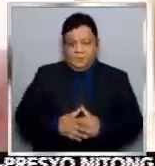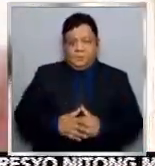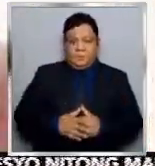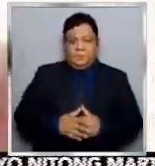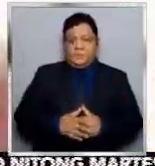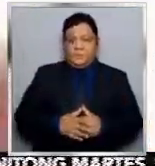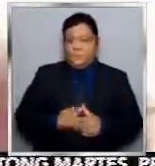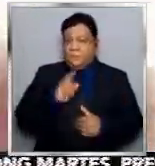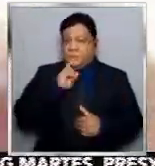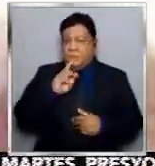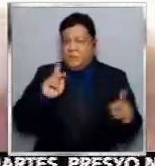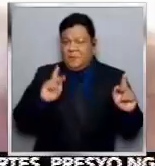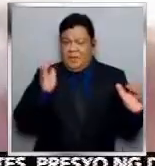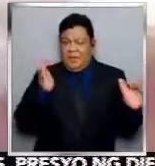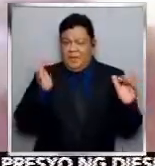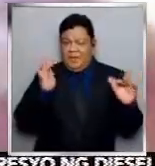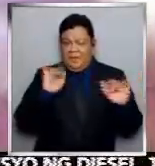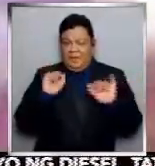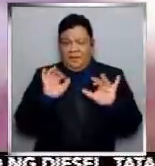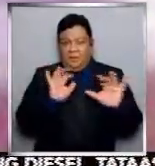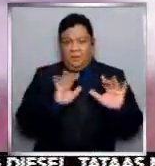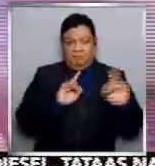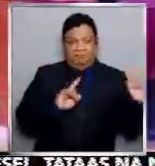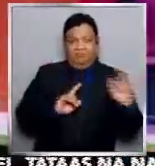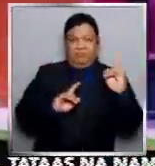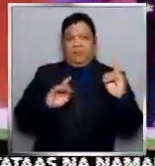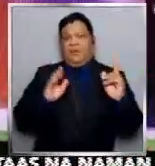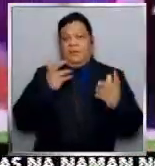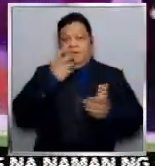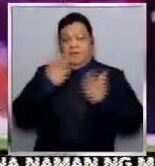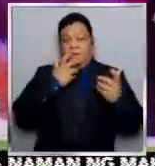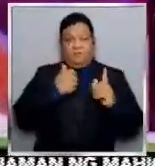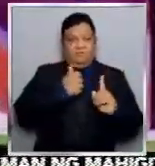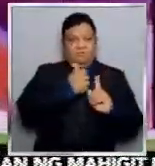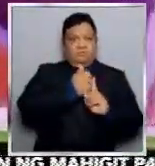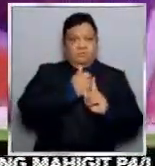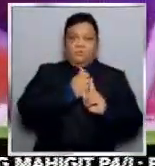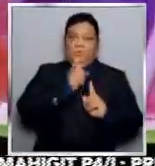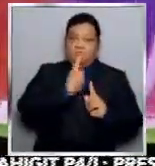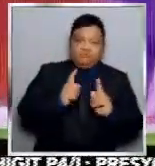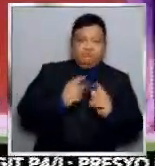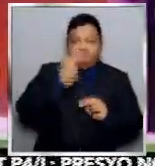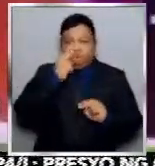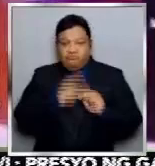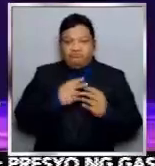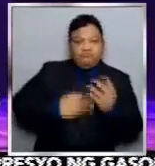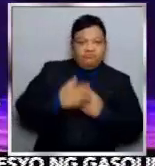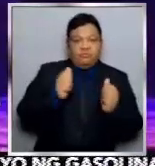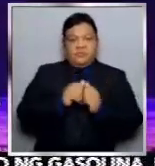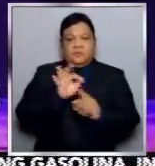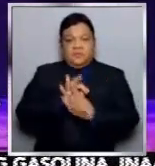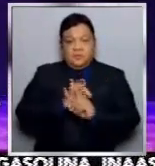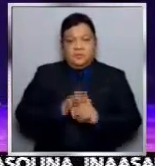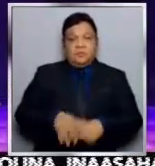Dumagundong sa hiyawan paglabas pa lang niya sa stage. Game si Soo-hyun na nakipagkulitan sa fans. Gumawa ng